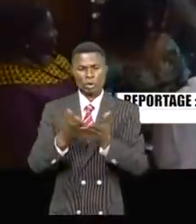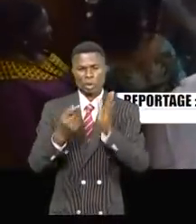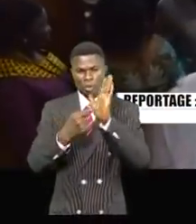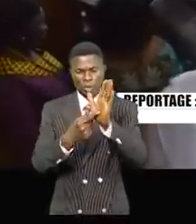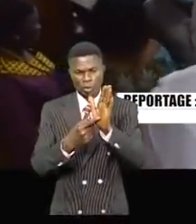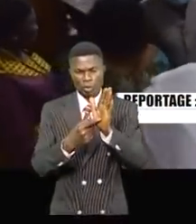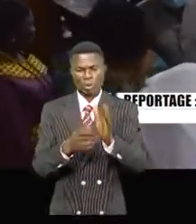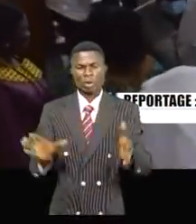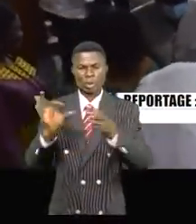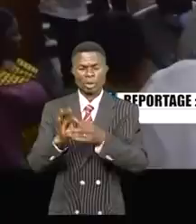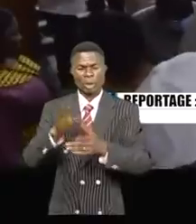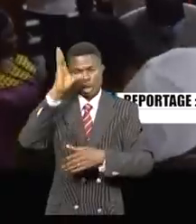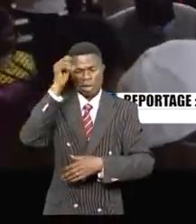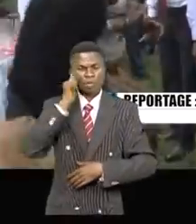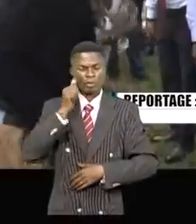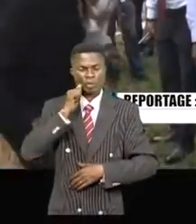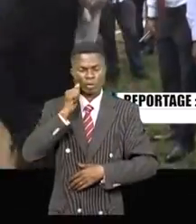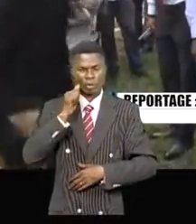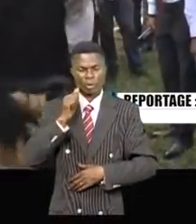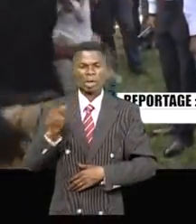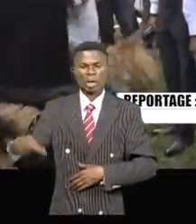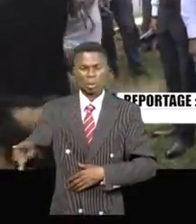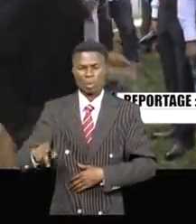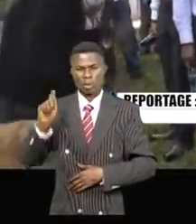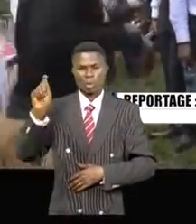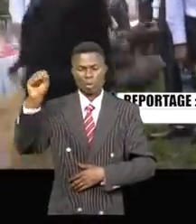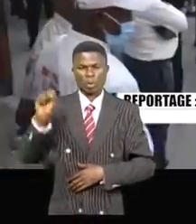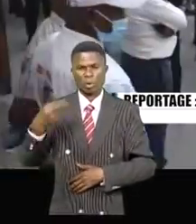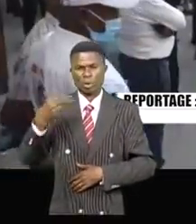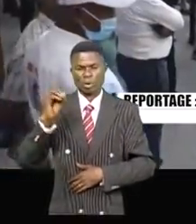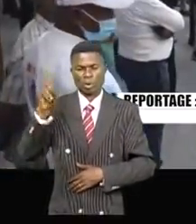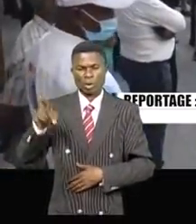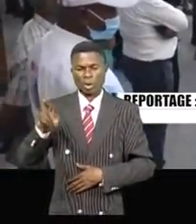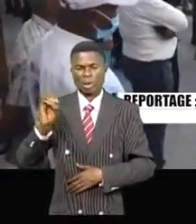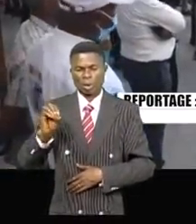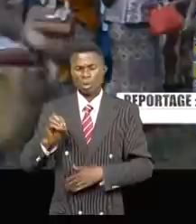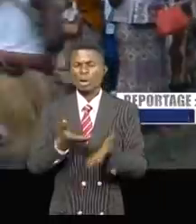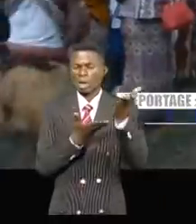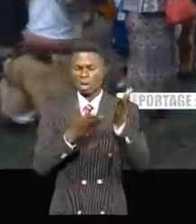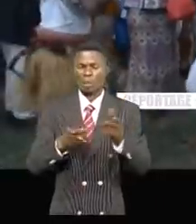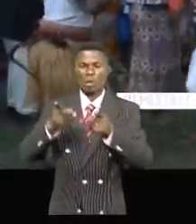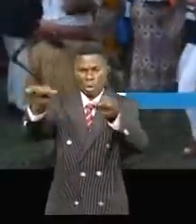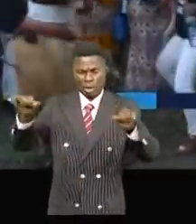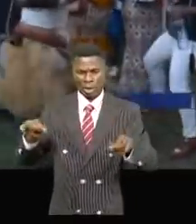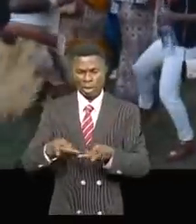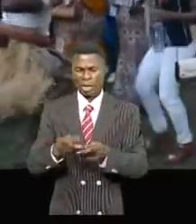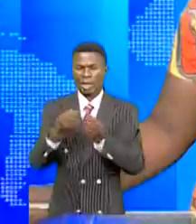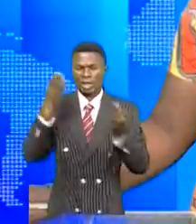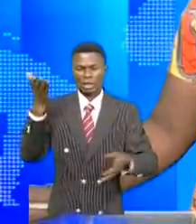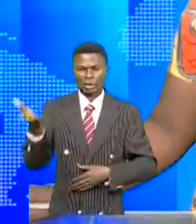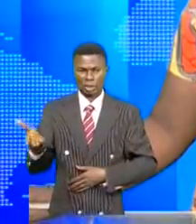caractérise la cohésion des filles et fils de la province de la Tchopo par l'importance de son étendue et ses